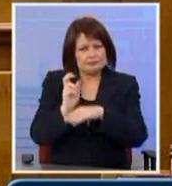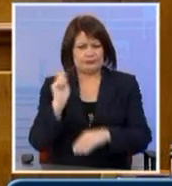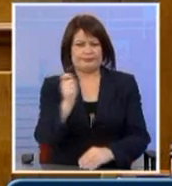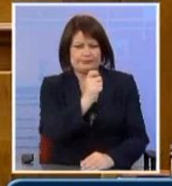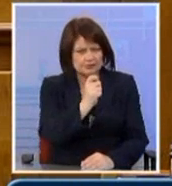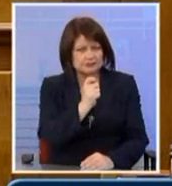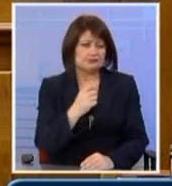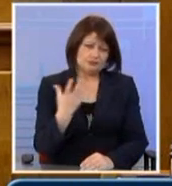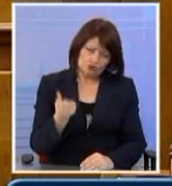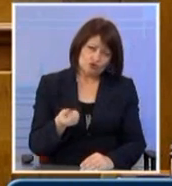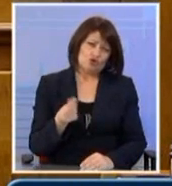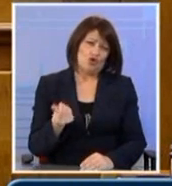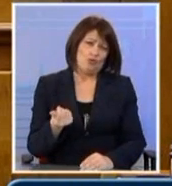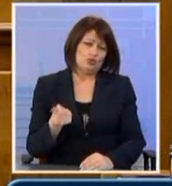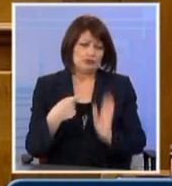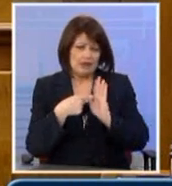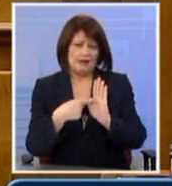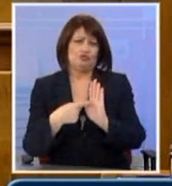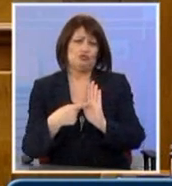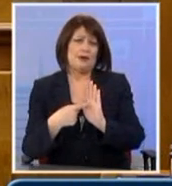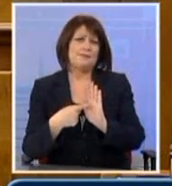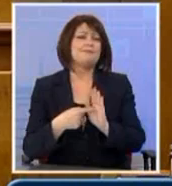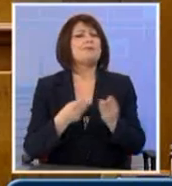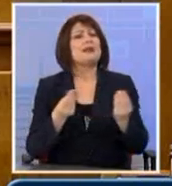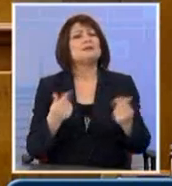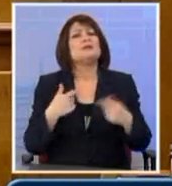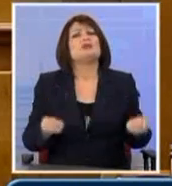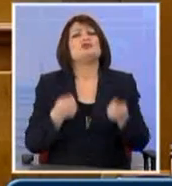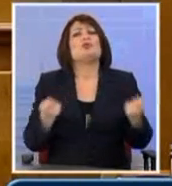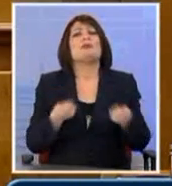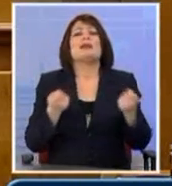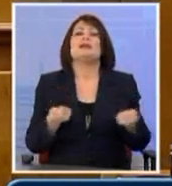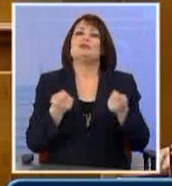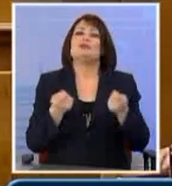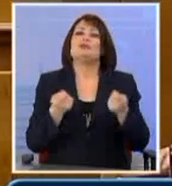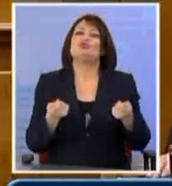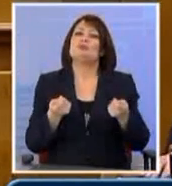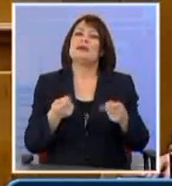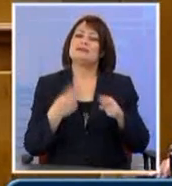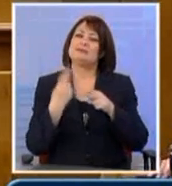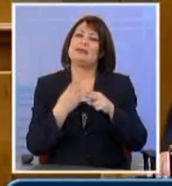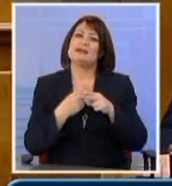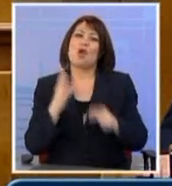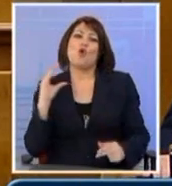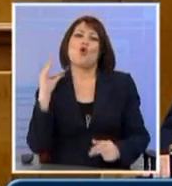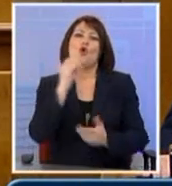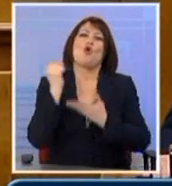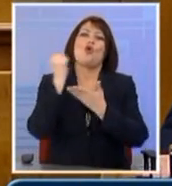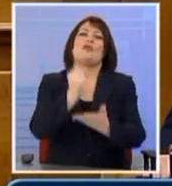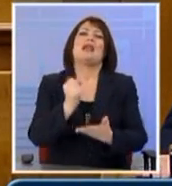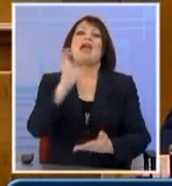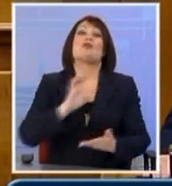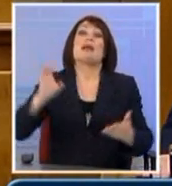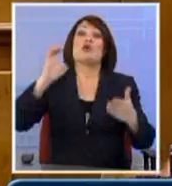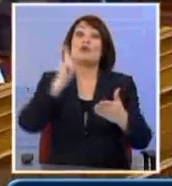χειροπιαστό ως αρχικό δείγμα, αλλά και μέσα από την αξιοποίηση, την έμπροστο βαρύ των κονδυλίων του Ευρωπαϊκού Κοινωνικού